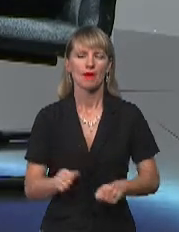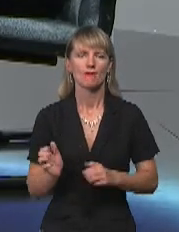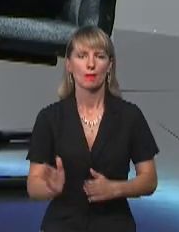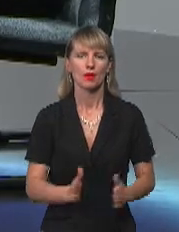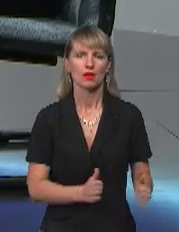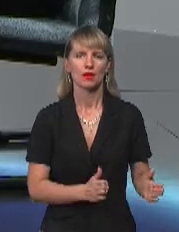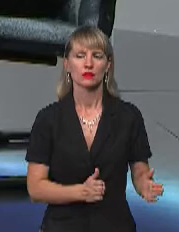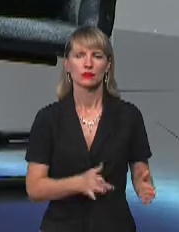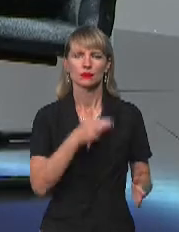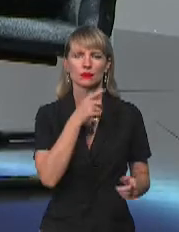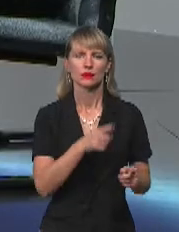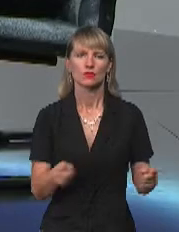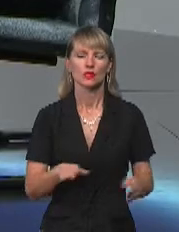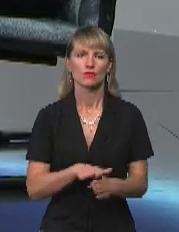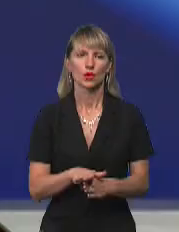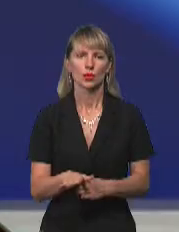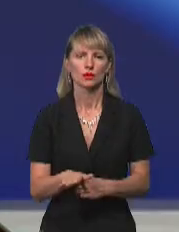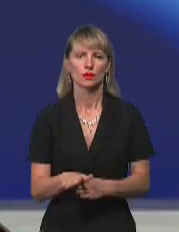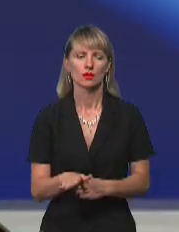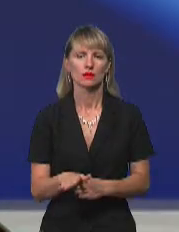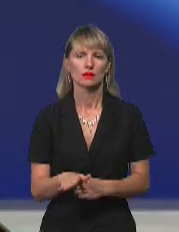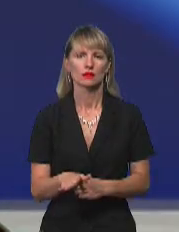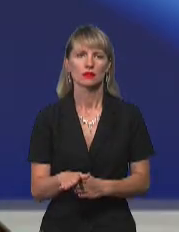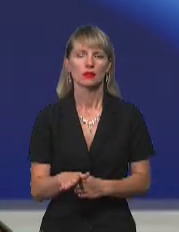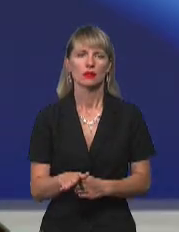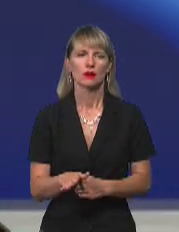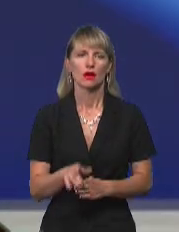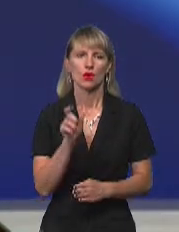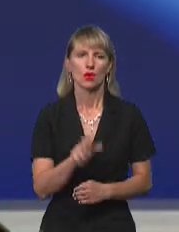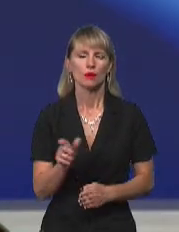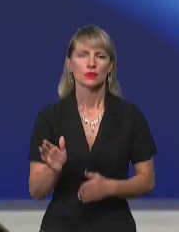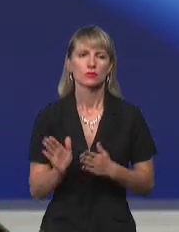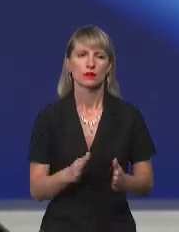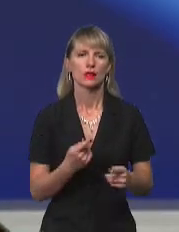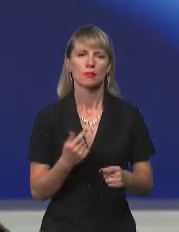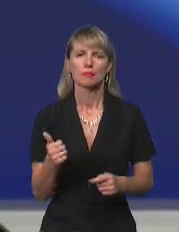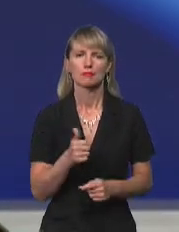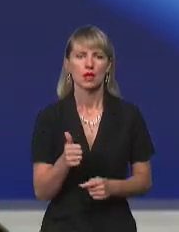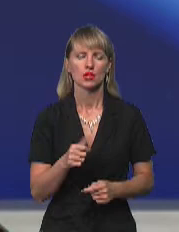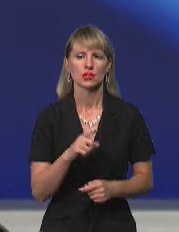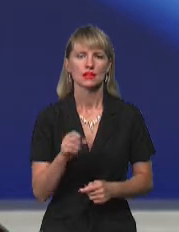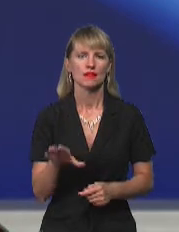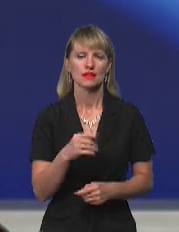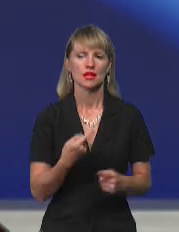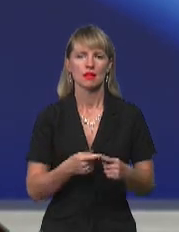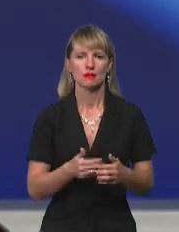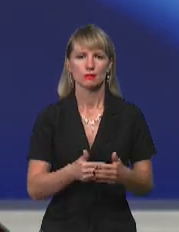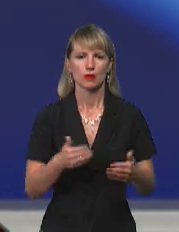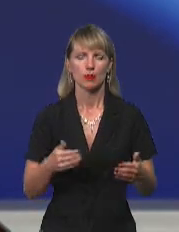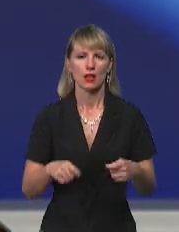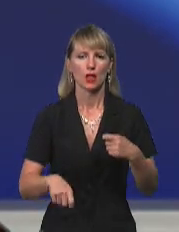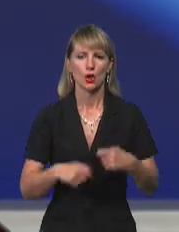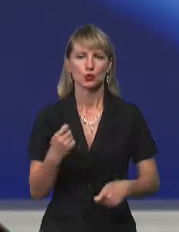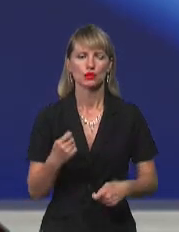містах під час виконання завдань з охорони громадського порядку. Перш за все, це профілактична, профілактика правопорушень.